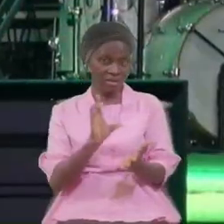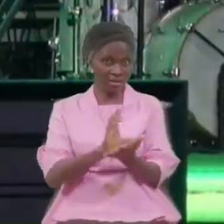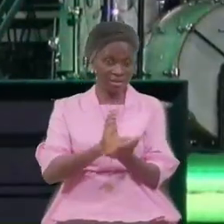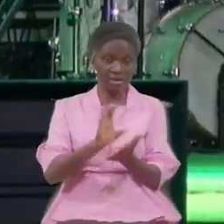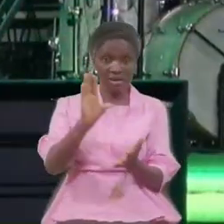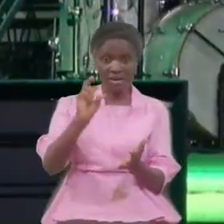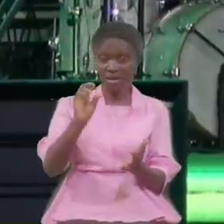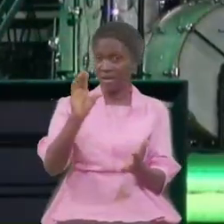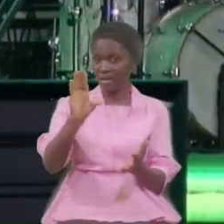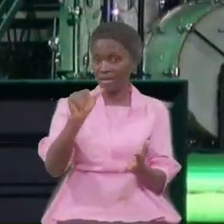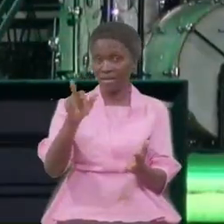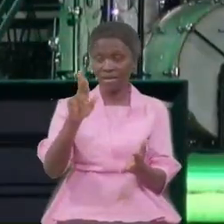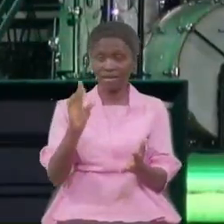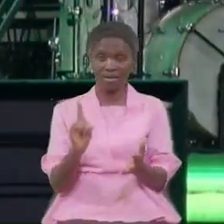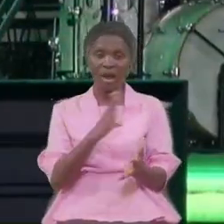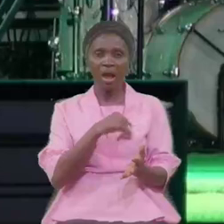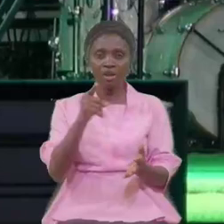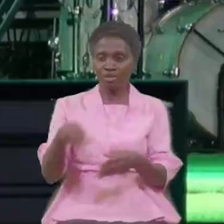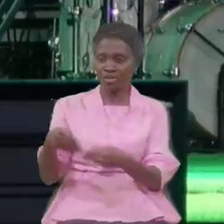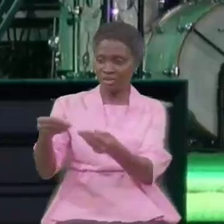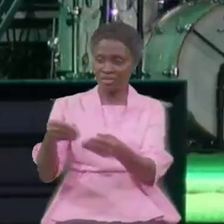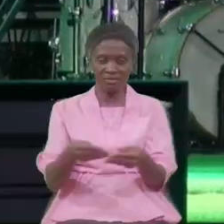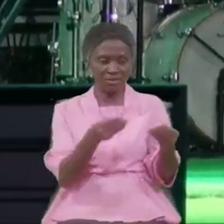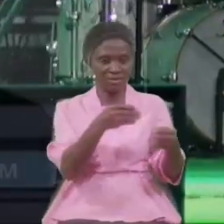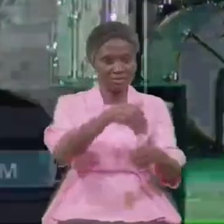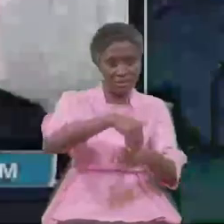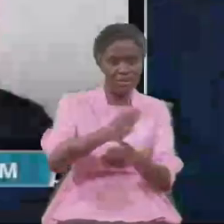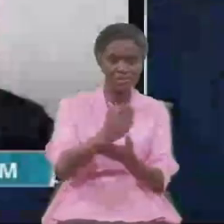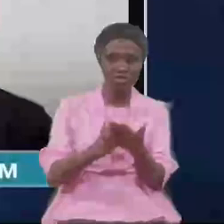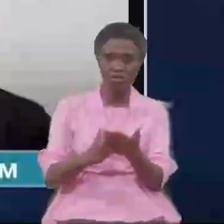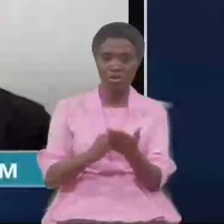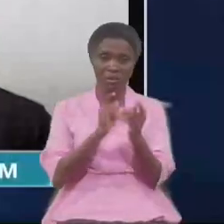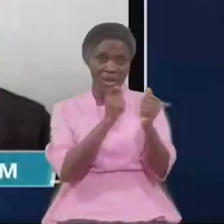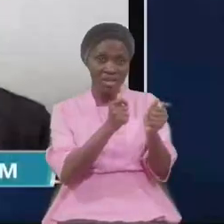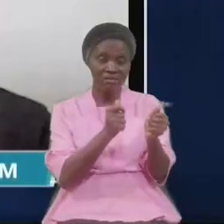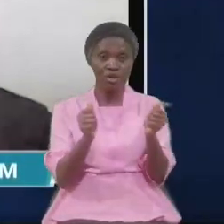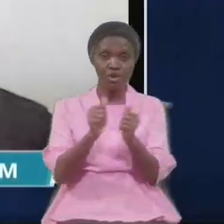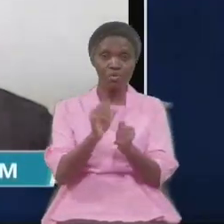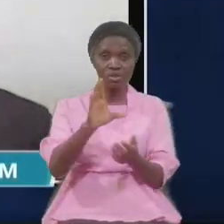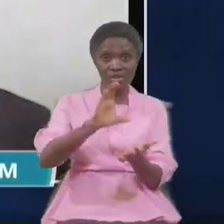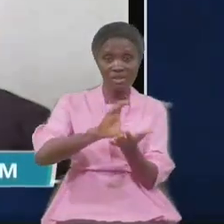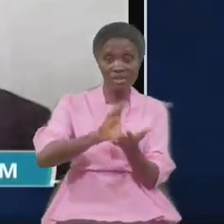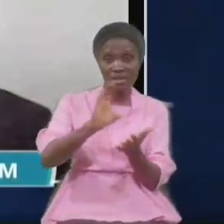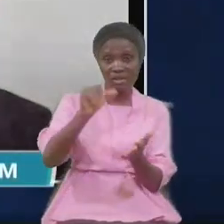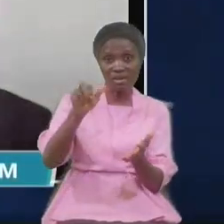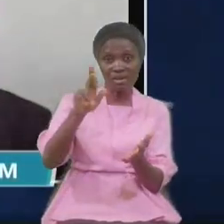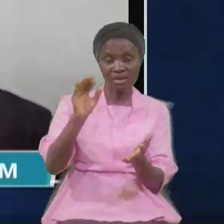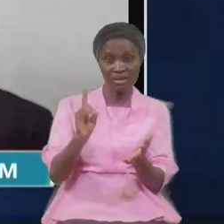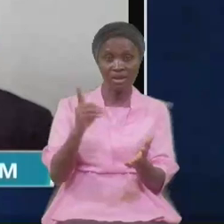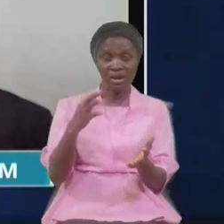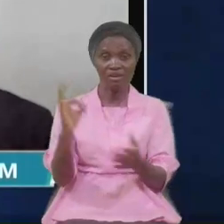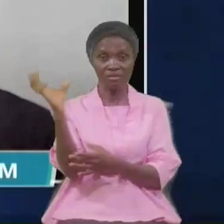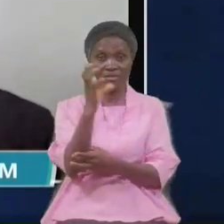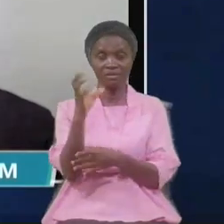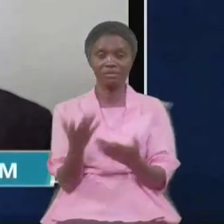des cartes de vœux, et on envoie des dons en temps de Noël, la personne à qui